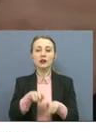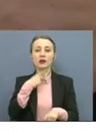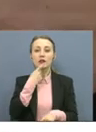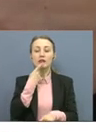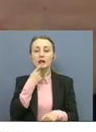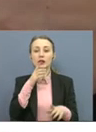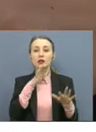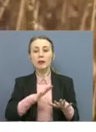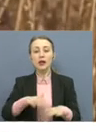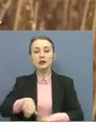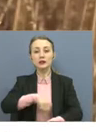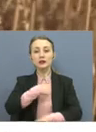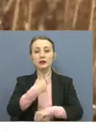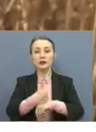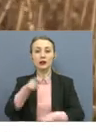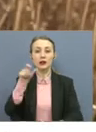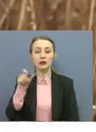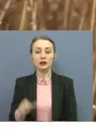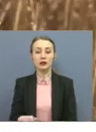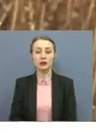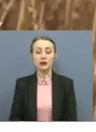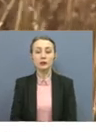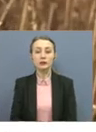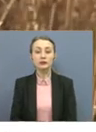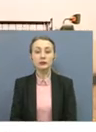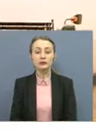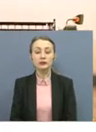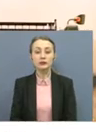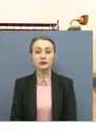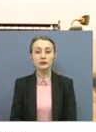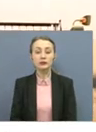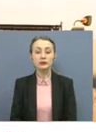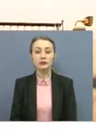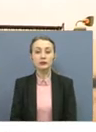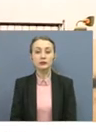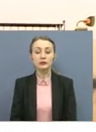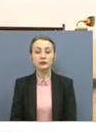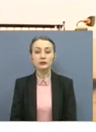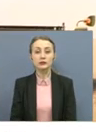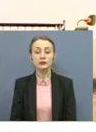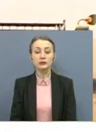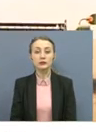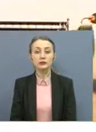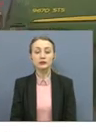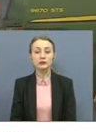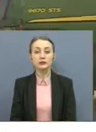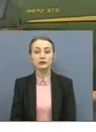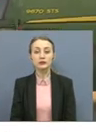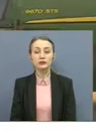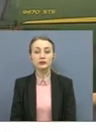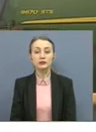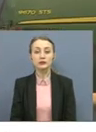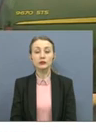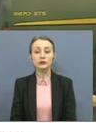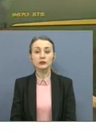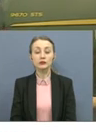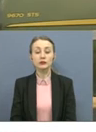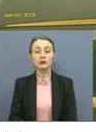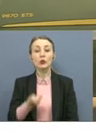құны 36,5 миллиард теңге. Бұл 2018 жылмен салыстырғанда 6 миллиард теңгеге жоғары. Өзге де салалар бойынша